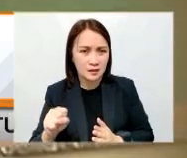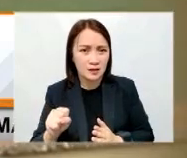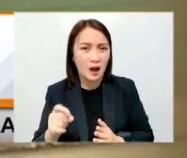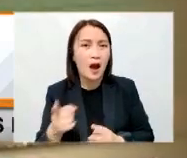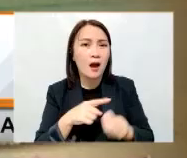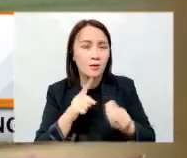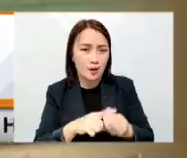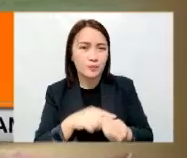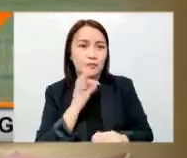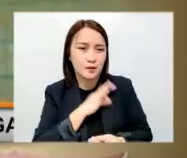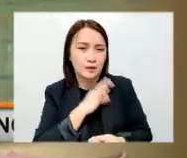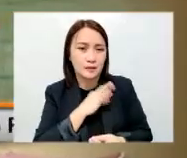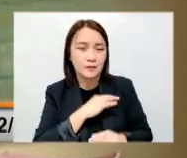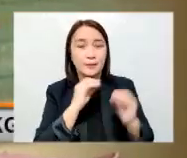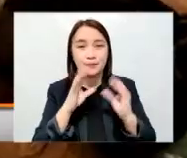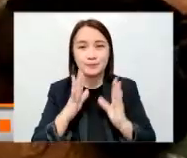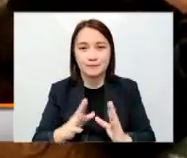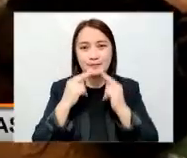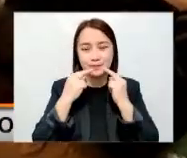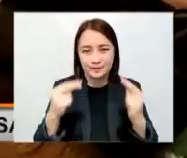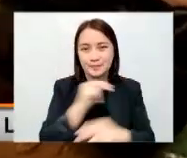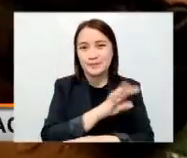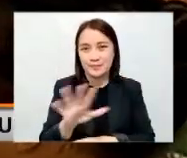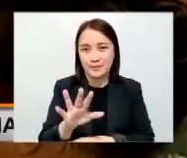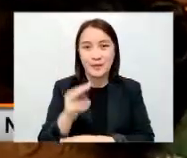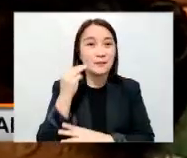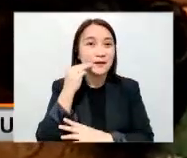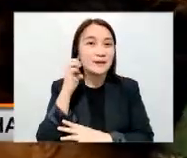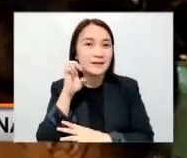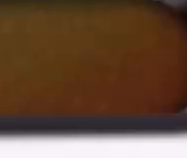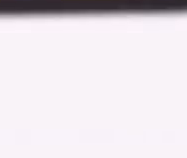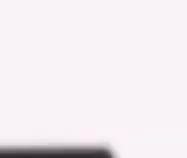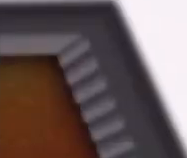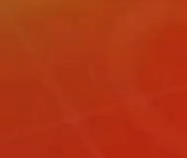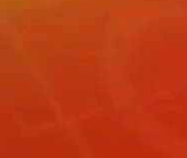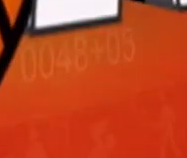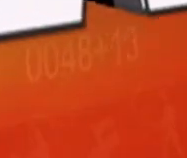guro. Nagbabalita mula sa Frontline, Marian Enriquez, News 5.